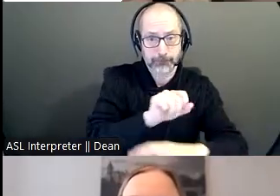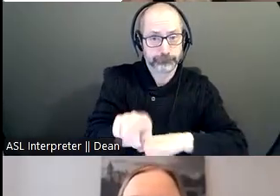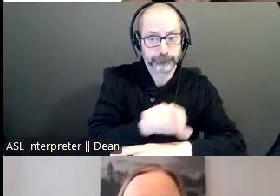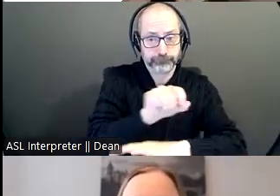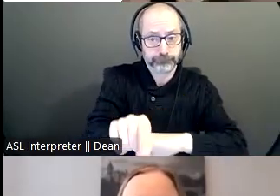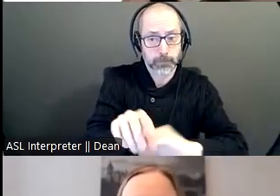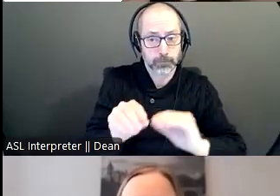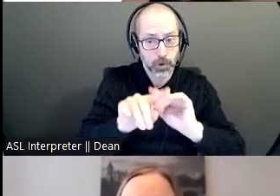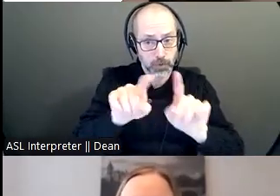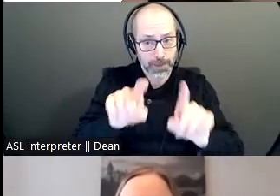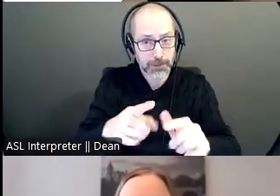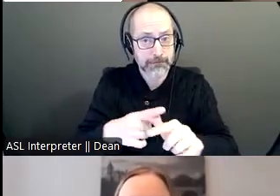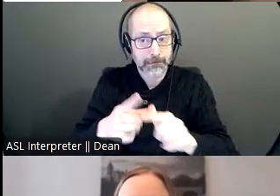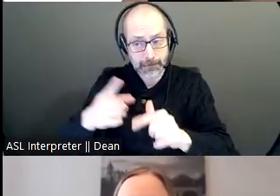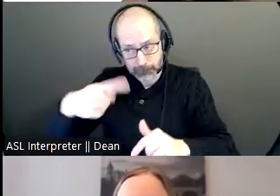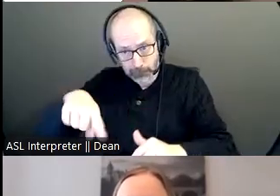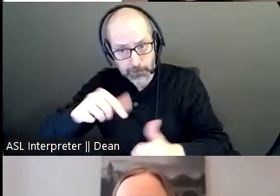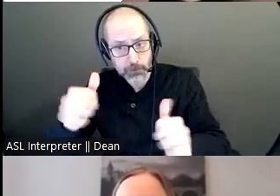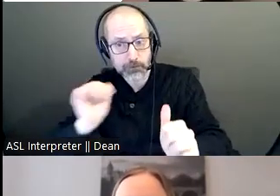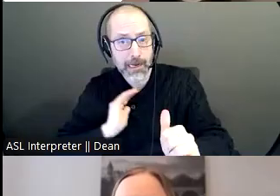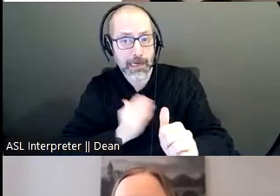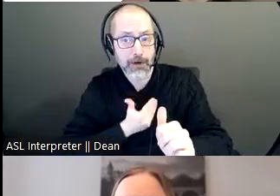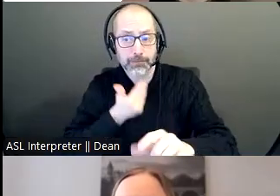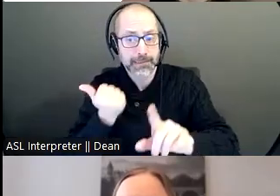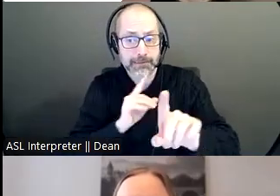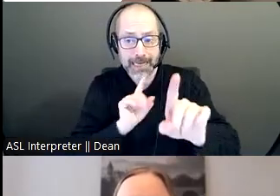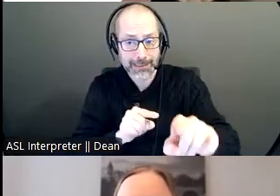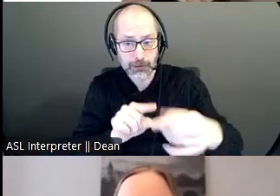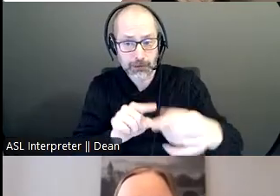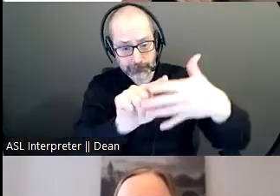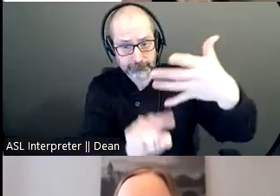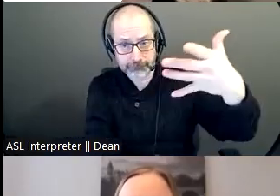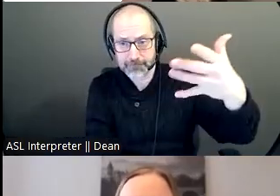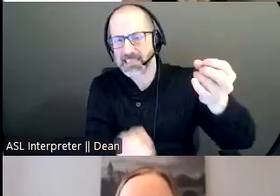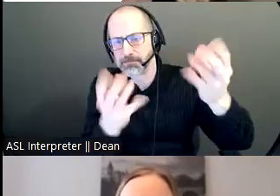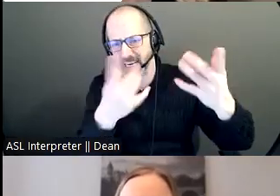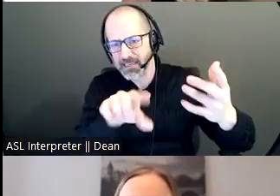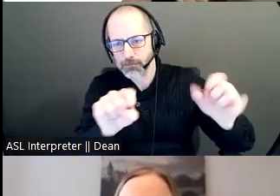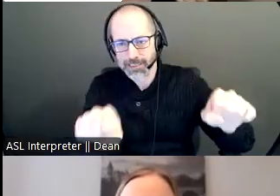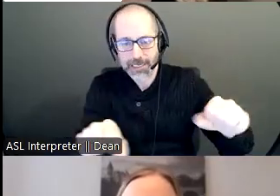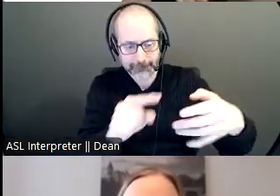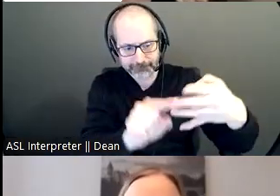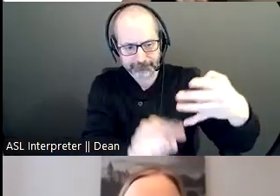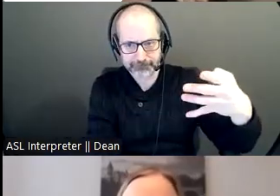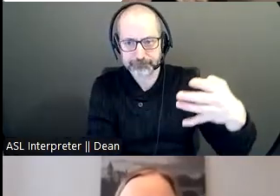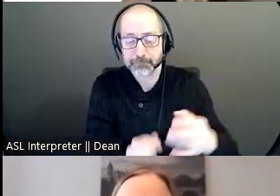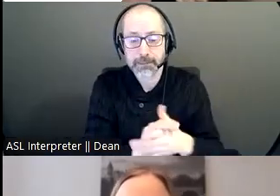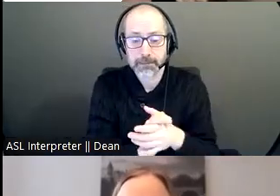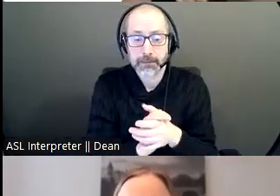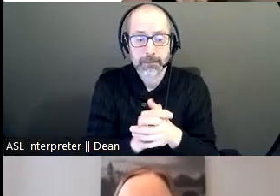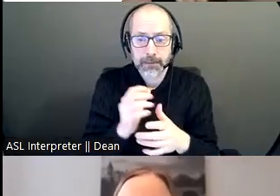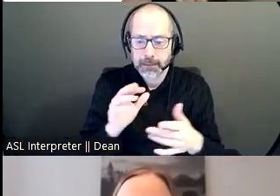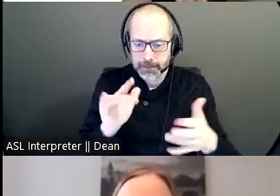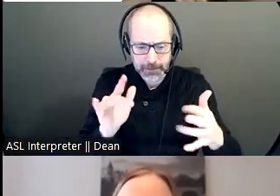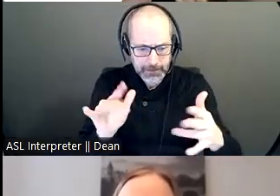we'll do continuer our à best to soumettre address vos as many questions questions as we dans can. la case questions-réponses Q&A et puis Okay, on fera so au mieux pour répondre